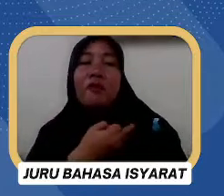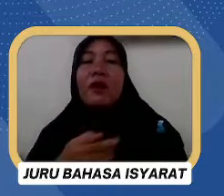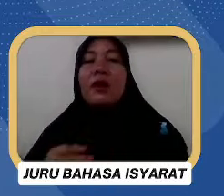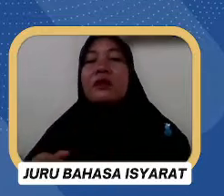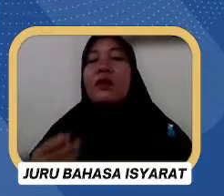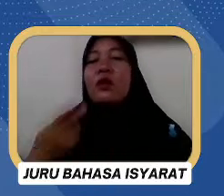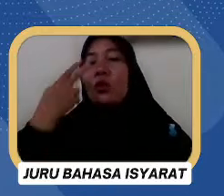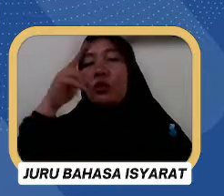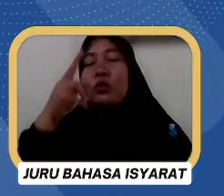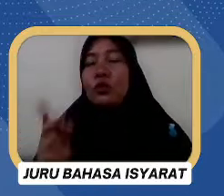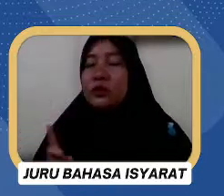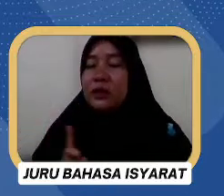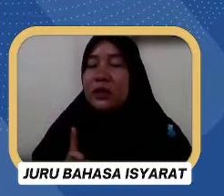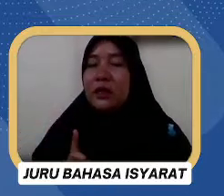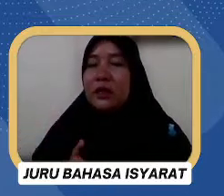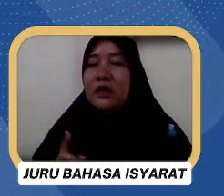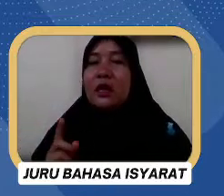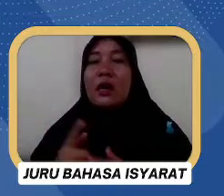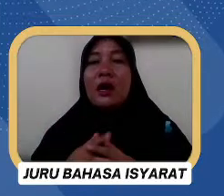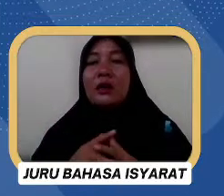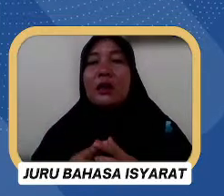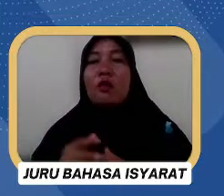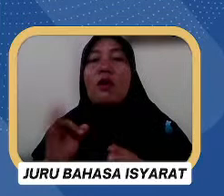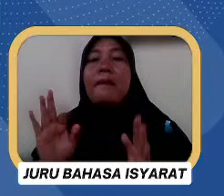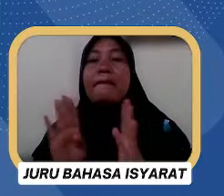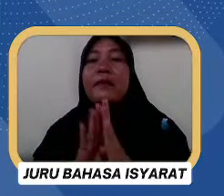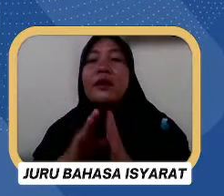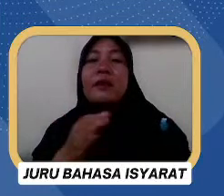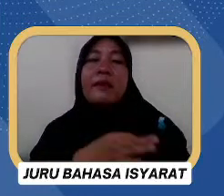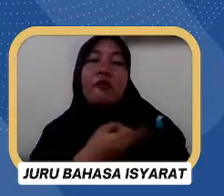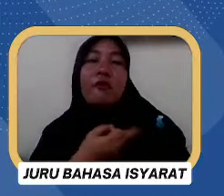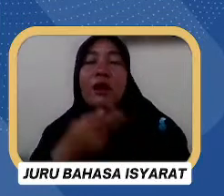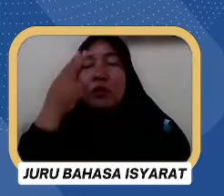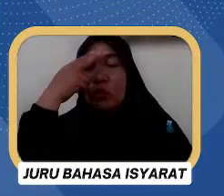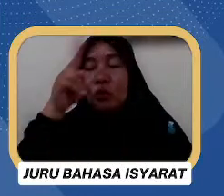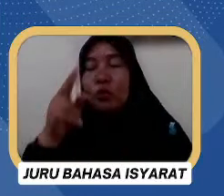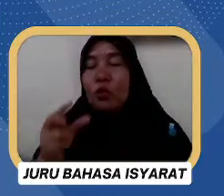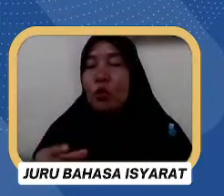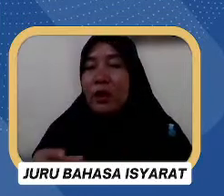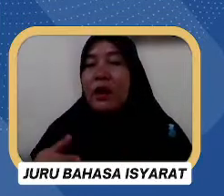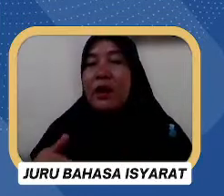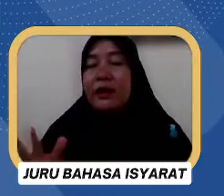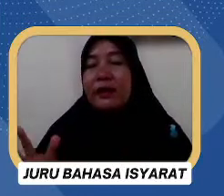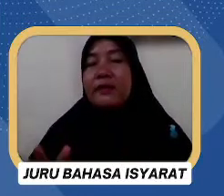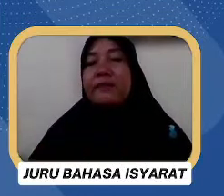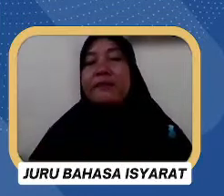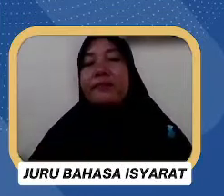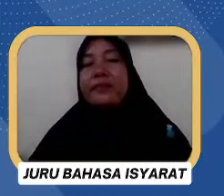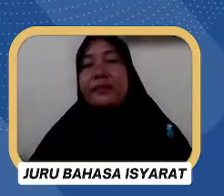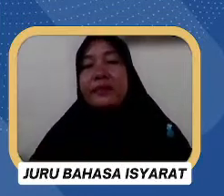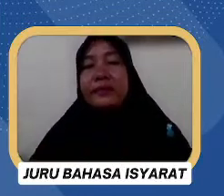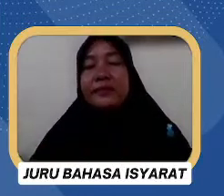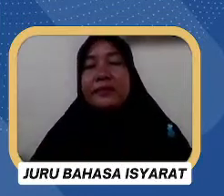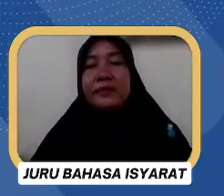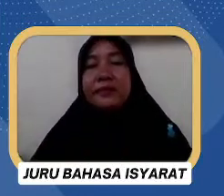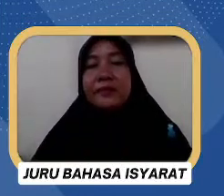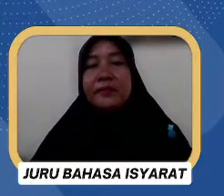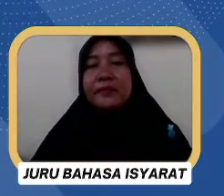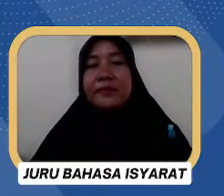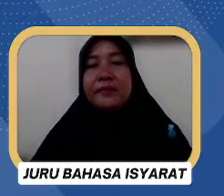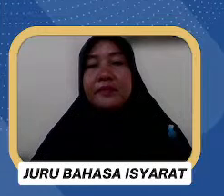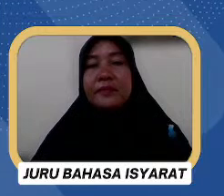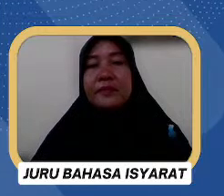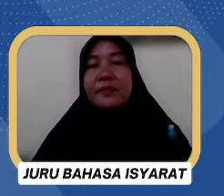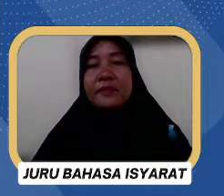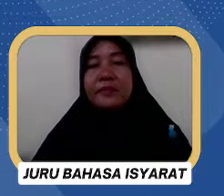sederhana postingan yang kita posting pada media sosial, atau cara kita berkomunikasi dengan orang lain, itu harus benar-benar mampu untuk meng-engage